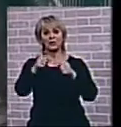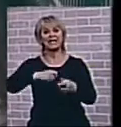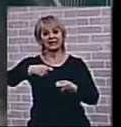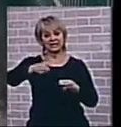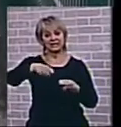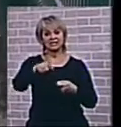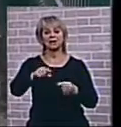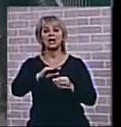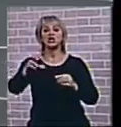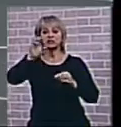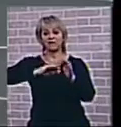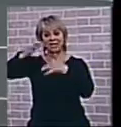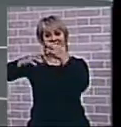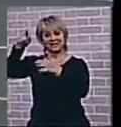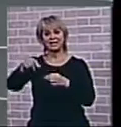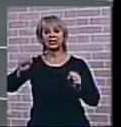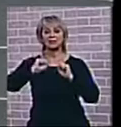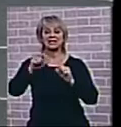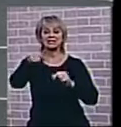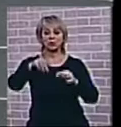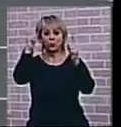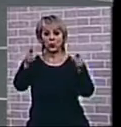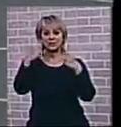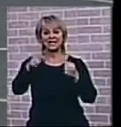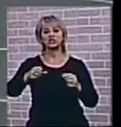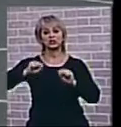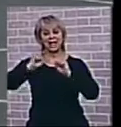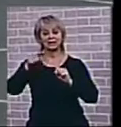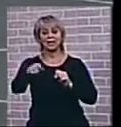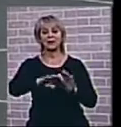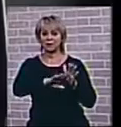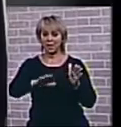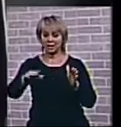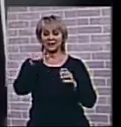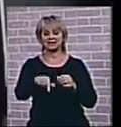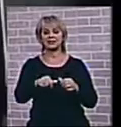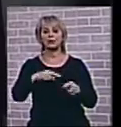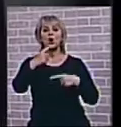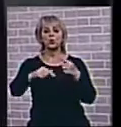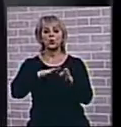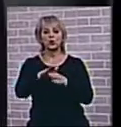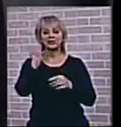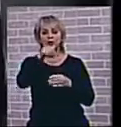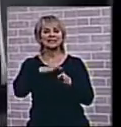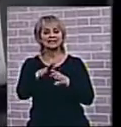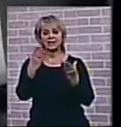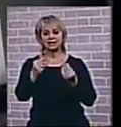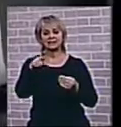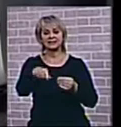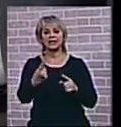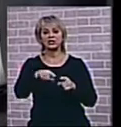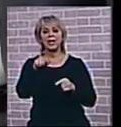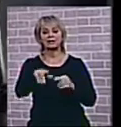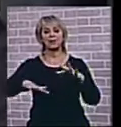шведской стенкой, гимнастическими брусьями, штангами, постелили искусственное покрытие. Круглый год, целый день будет работать